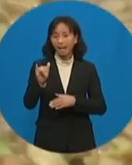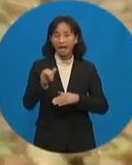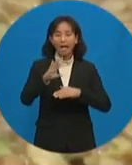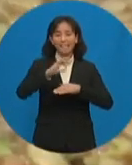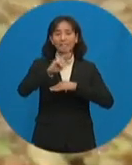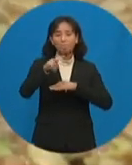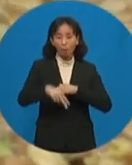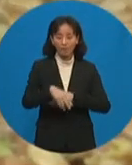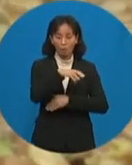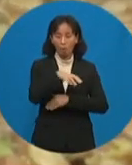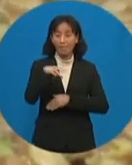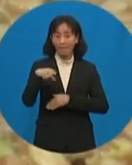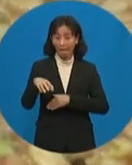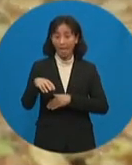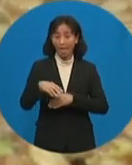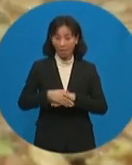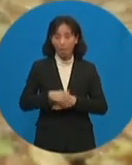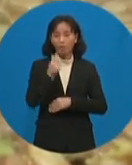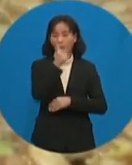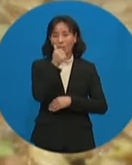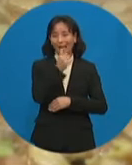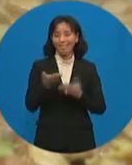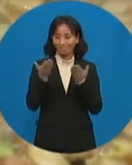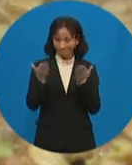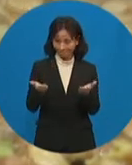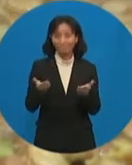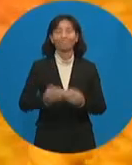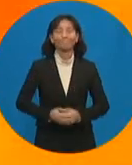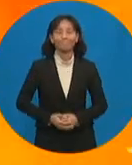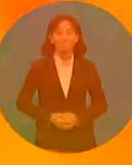して荒川もんじゃを堪能しちゃいます。